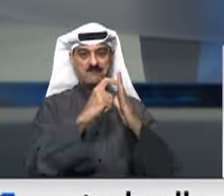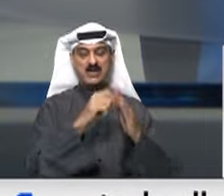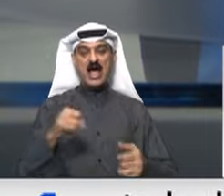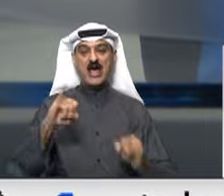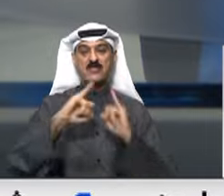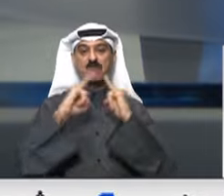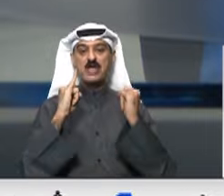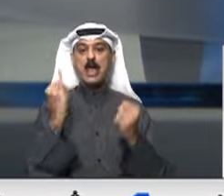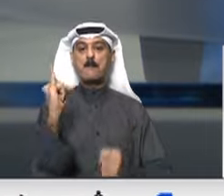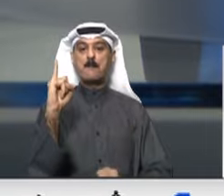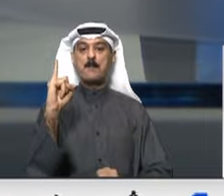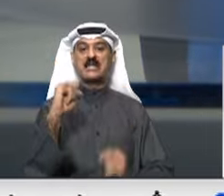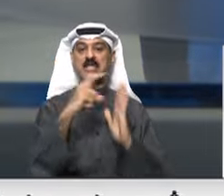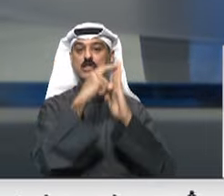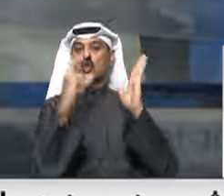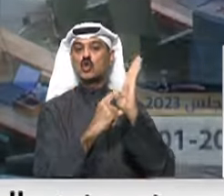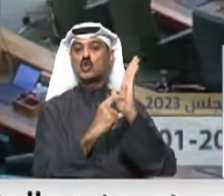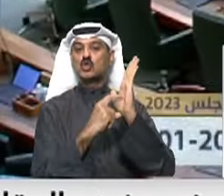من